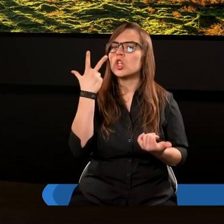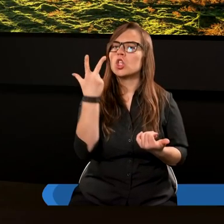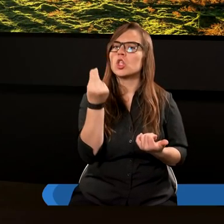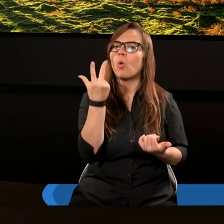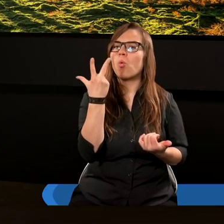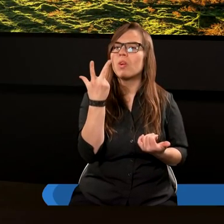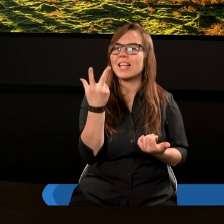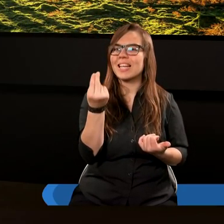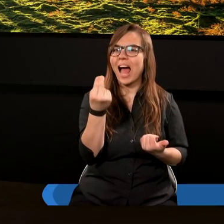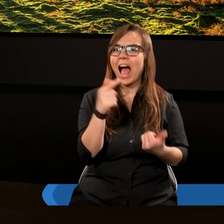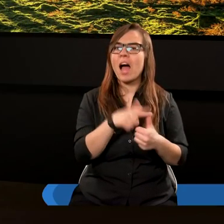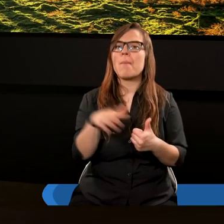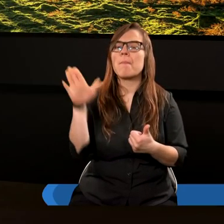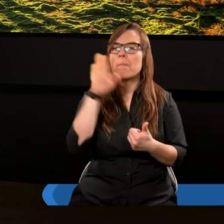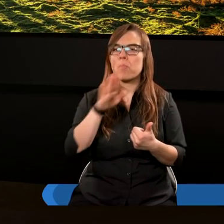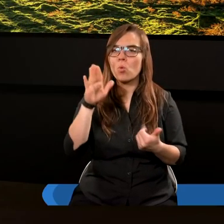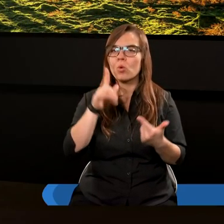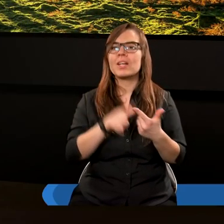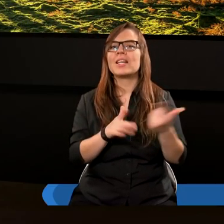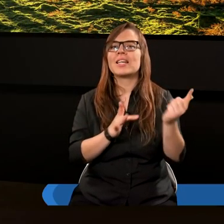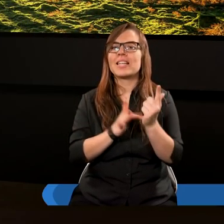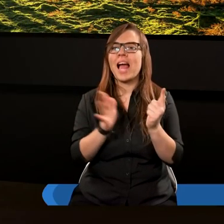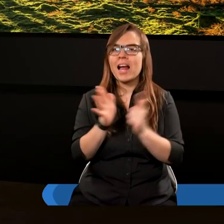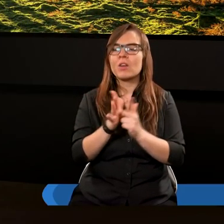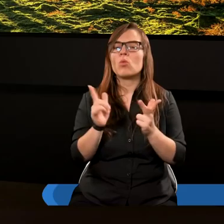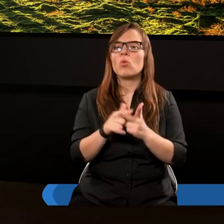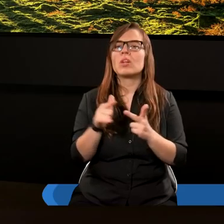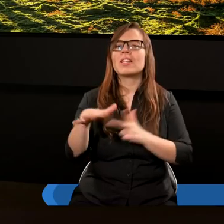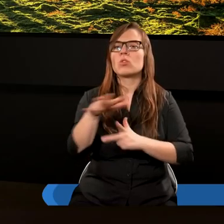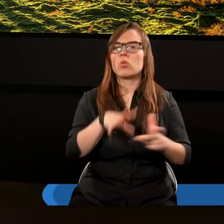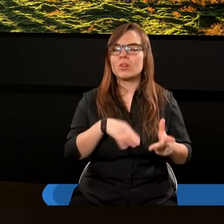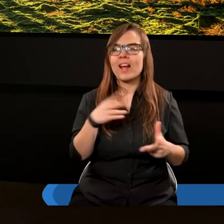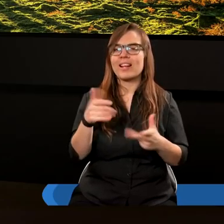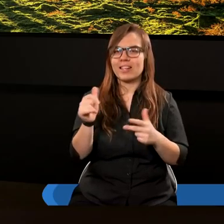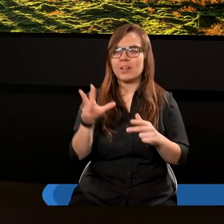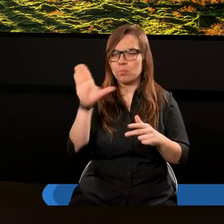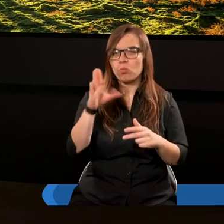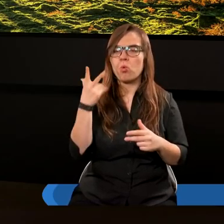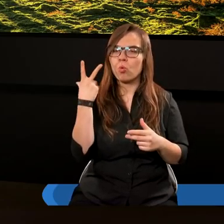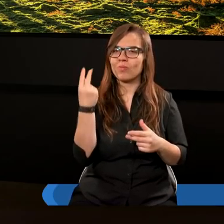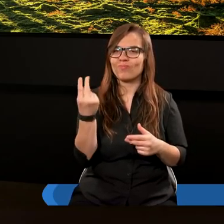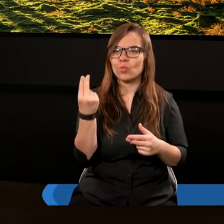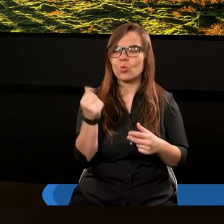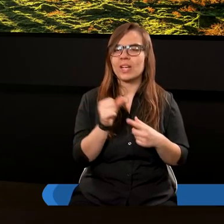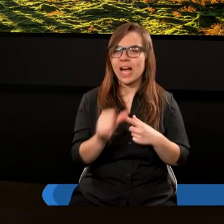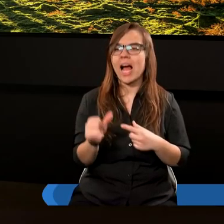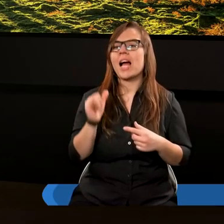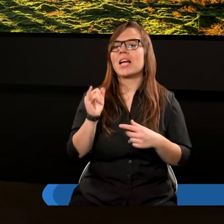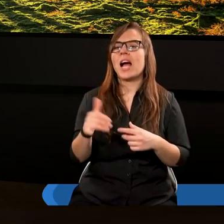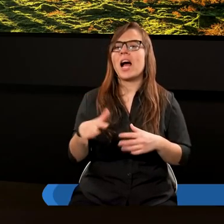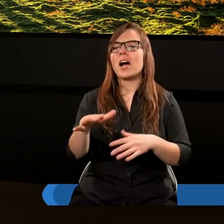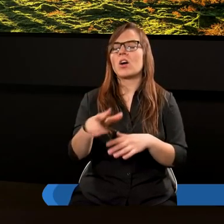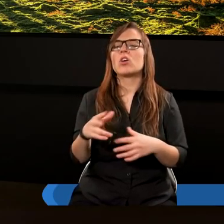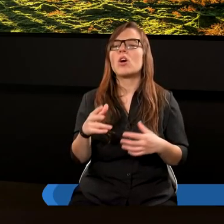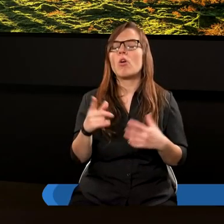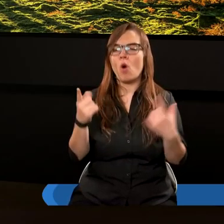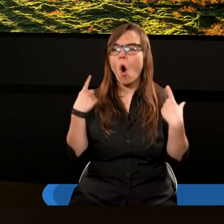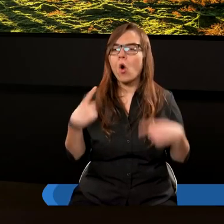osoby bóstwa są wymienione w tym wersecie. Jakby Duch Święty miał być tylko jakoś